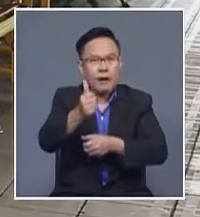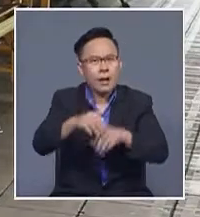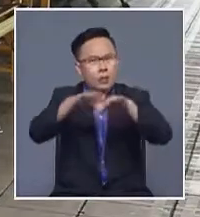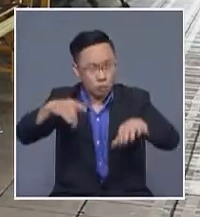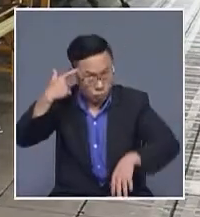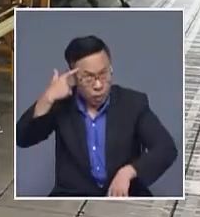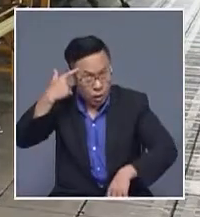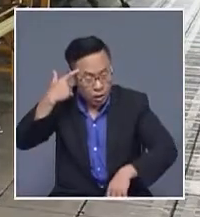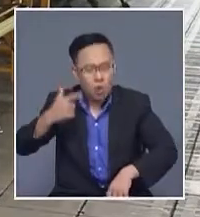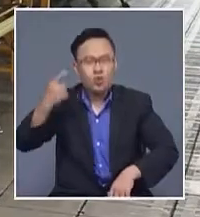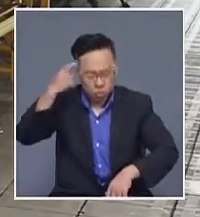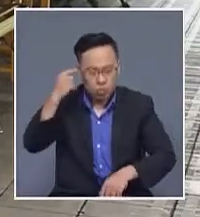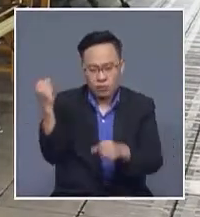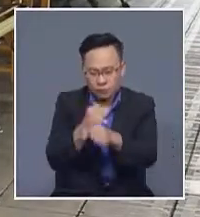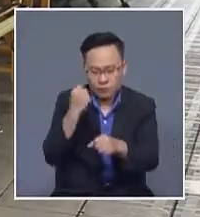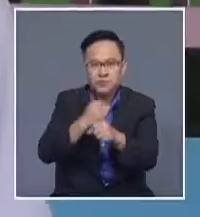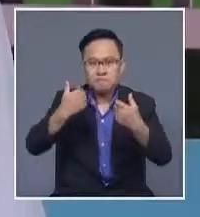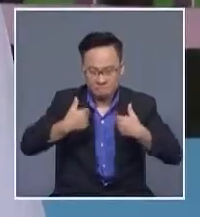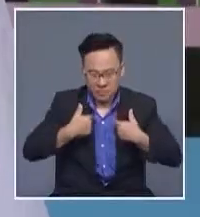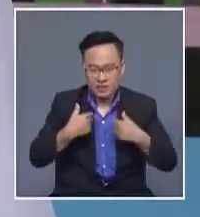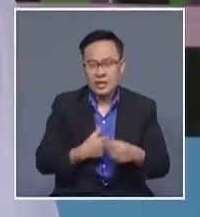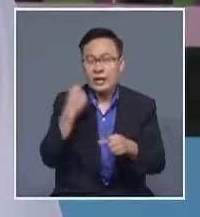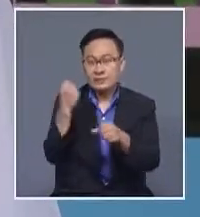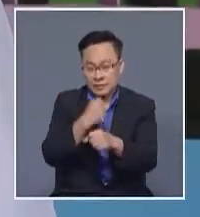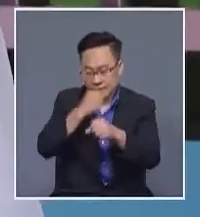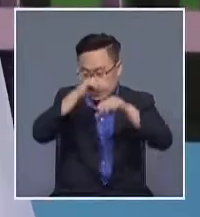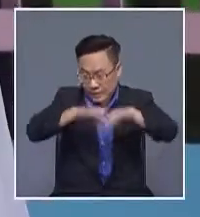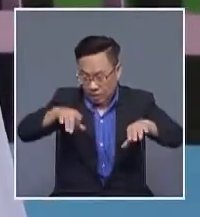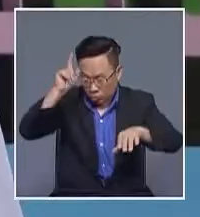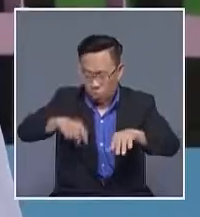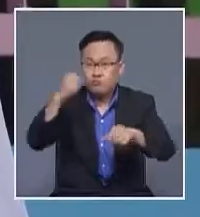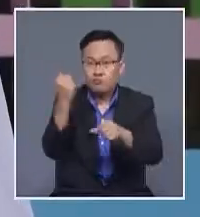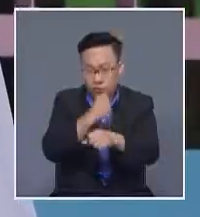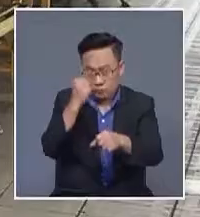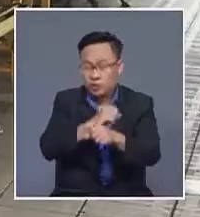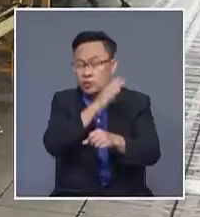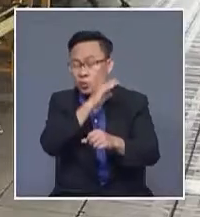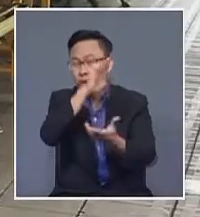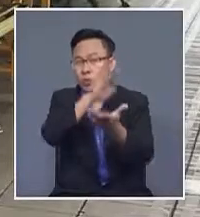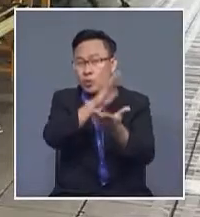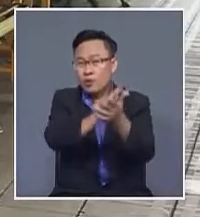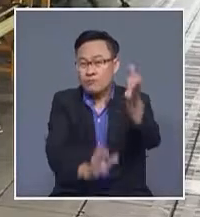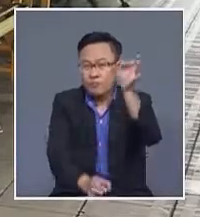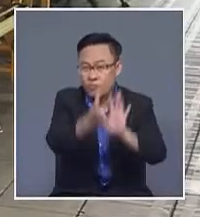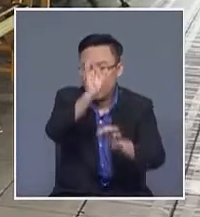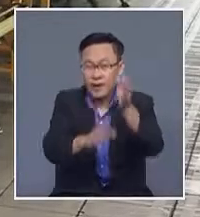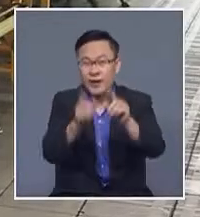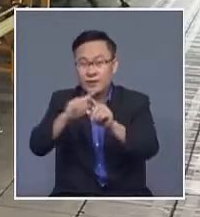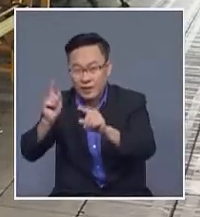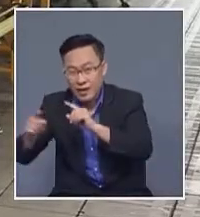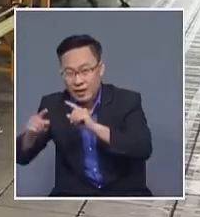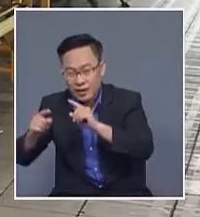าคะ น้องๆรู้วิธีใช้ครับเพราะว่าเราได้มีการเข้าร่วมกิจกรรมการซ้อมอพยพการเกิดอัคคีภัยทำให้มีพวก